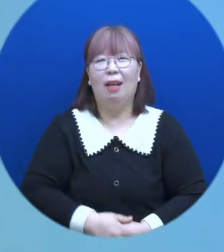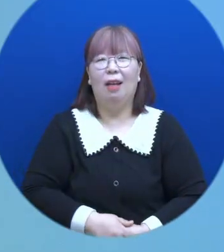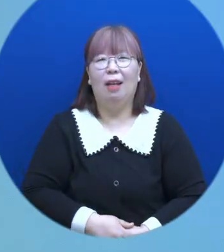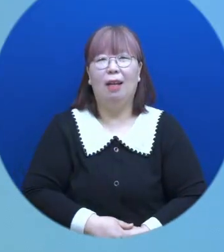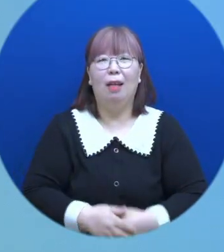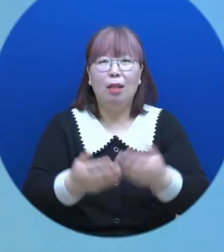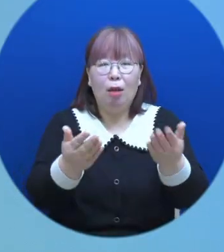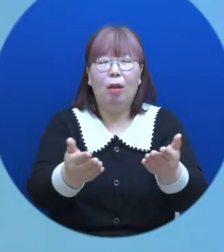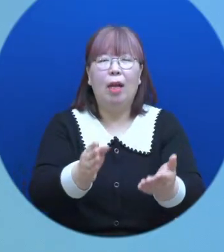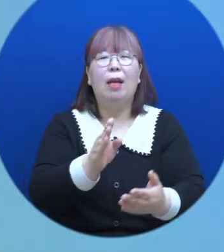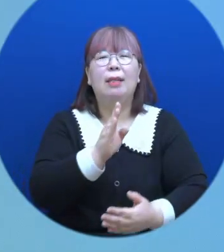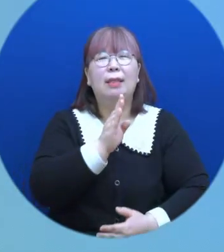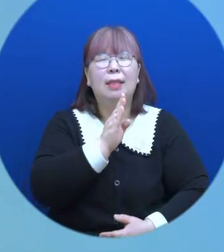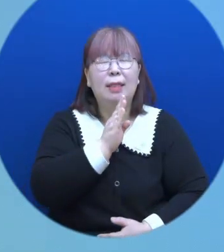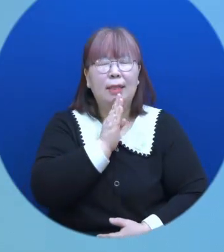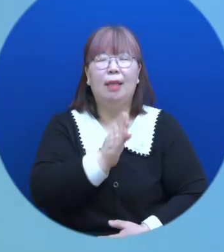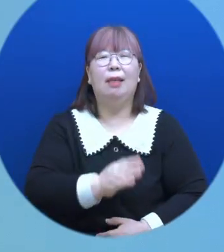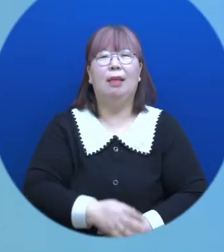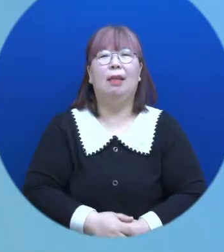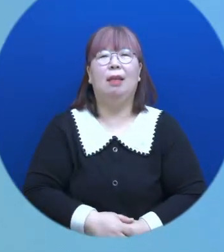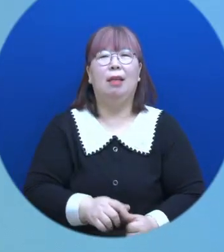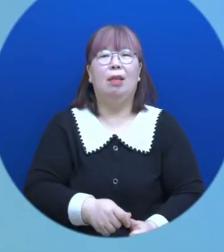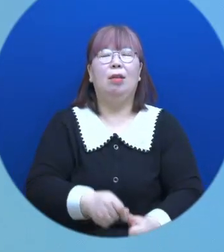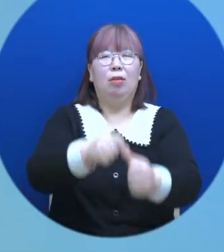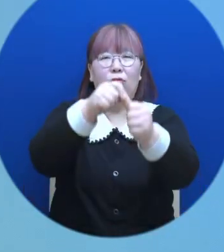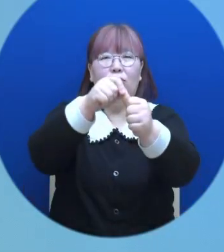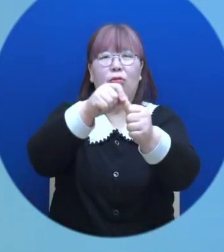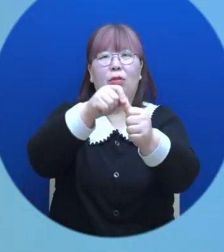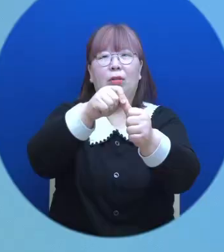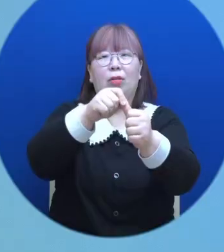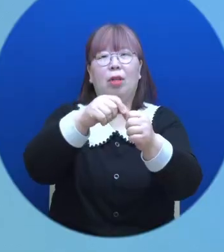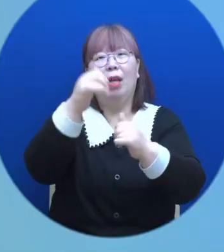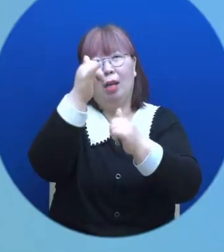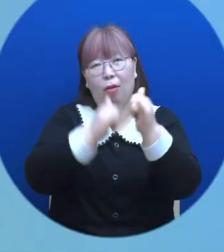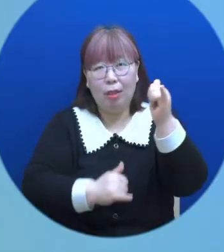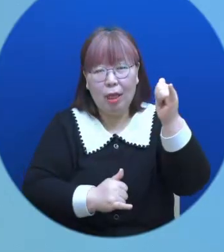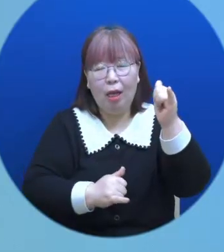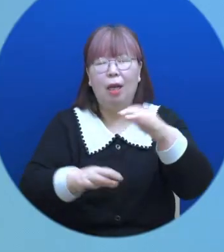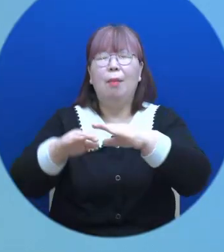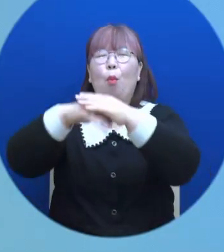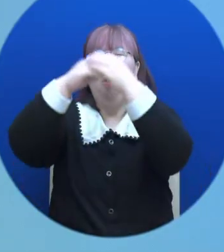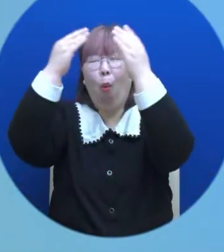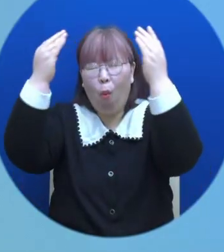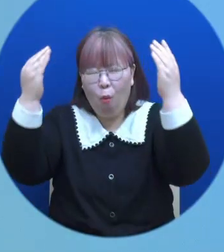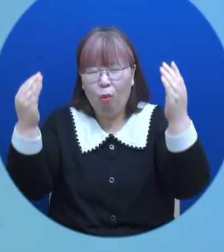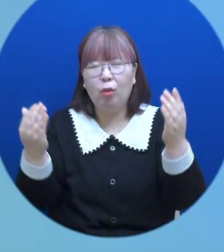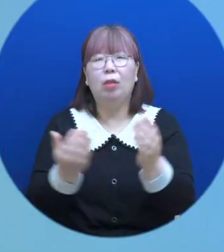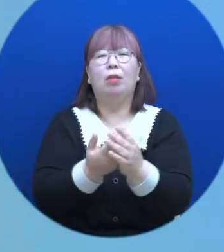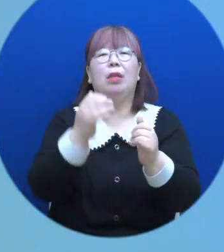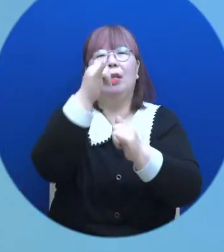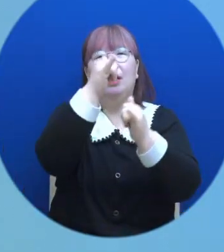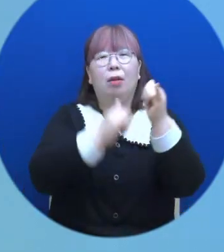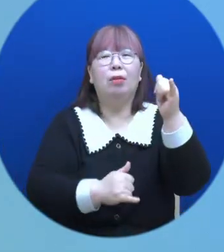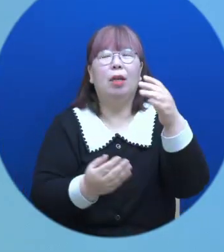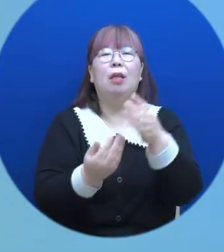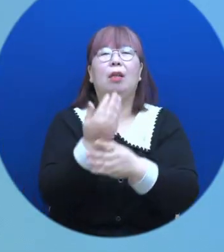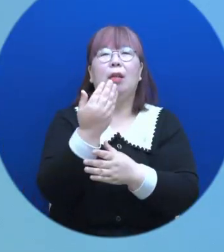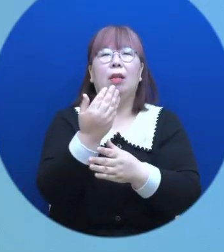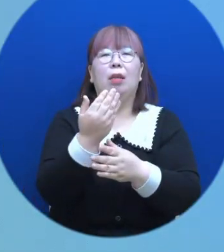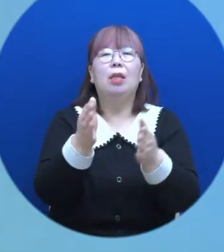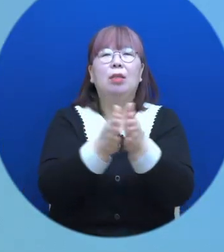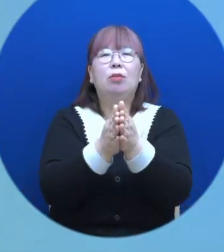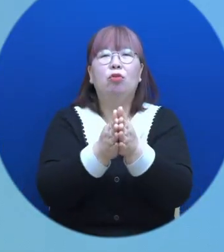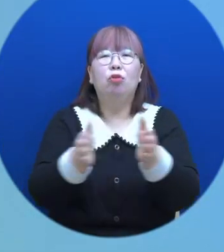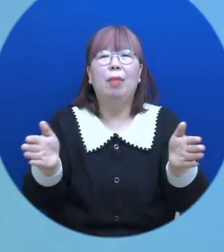너희들에게 진정으로 구원의 역사가, 전인적 구원의 역사가 일어나는